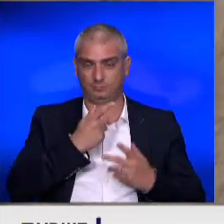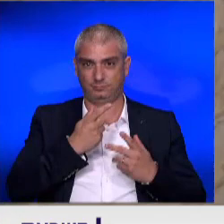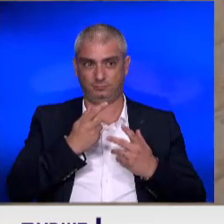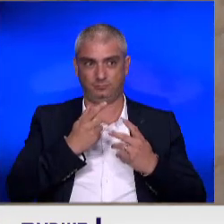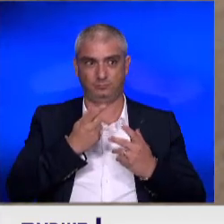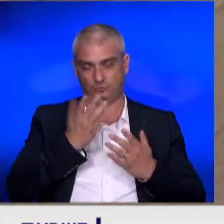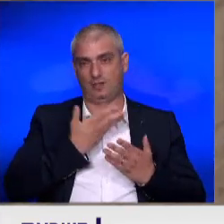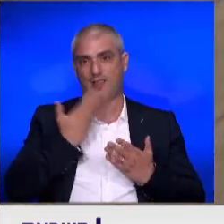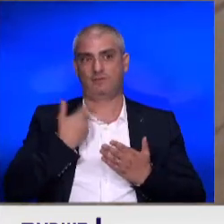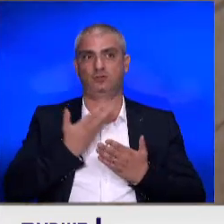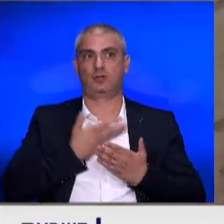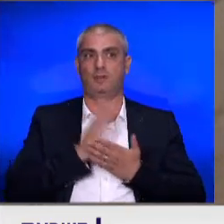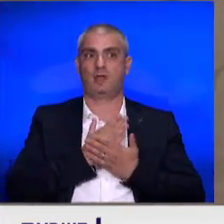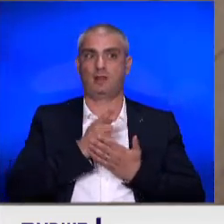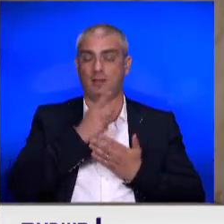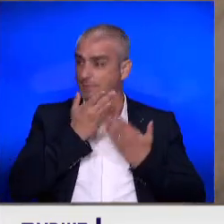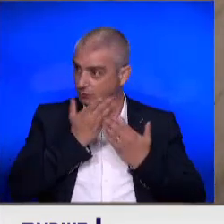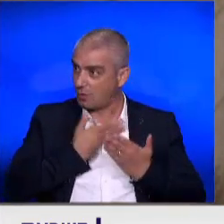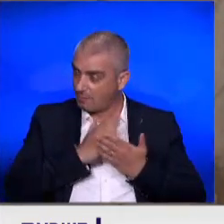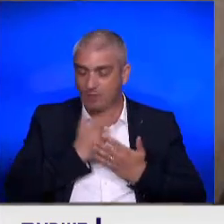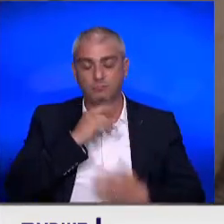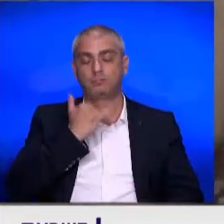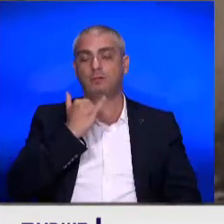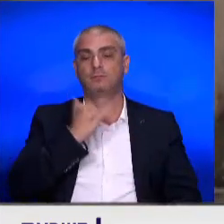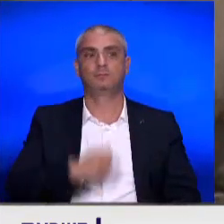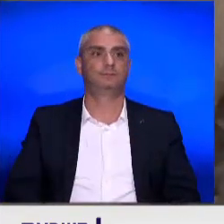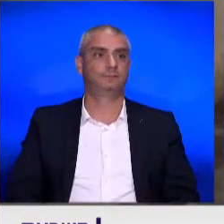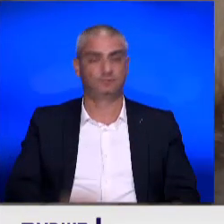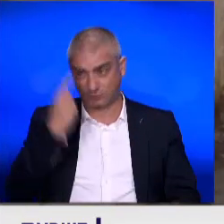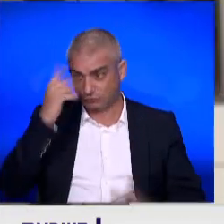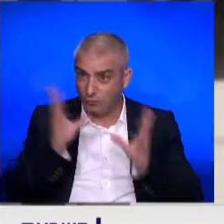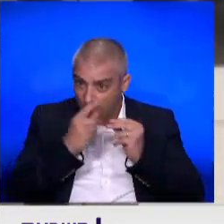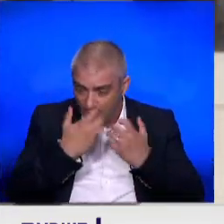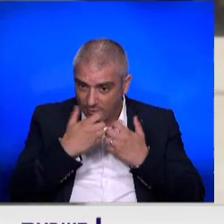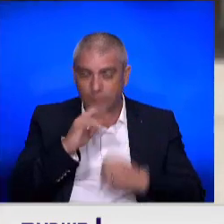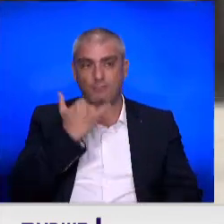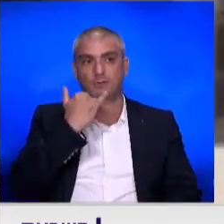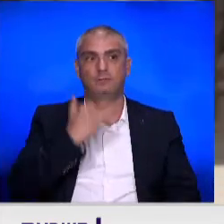ההחלטה. אז עזרו לך לקבל את ההחלטה? כן. חשבו יחד איתך? כן.